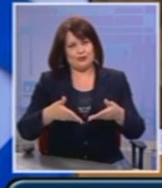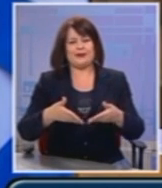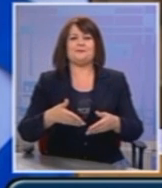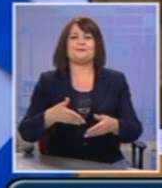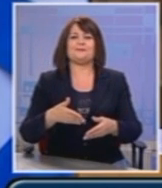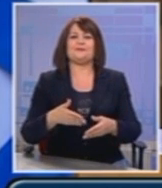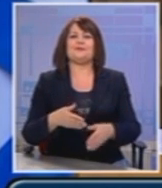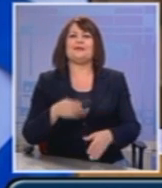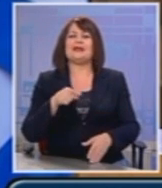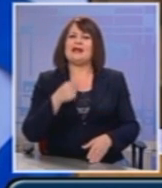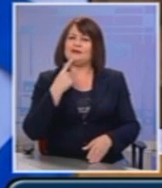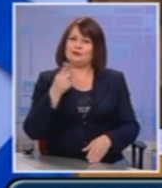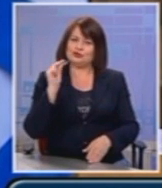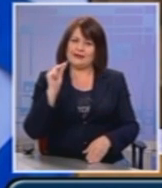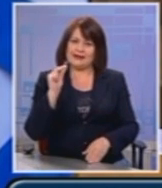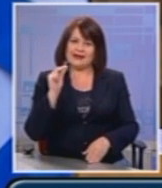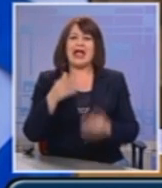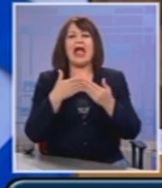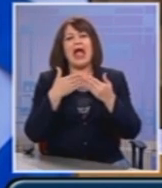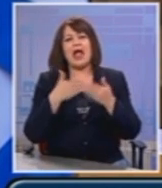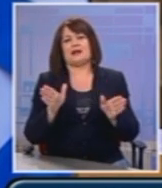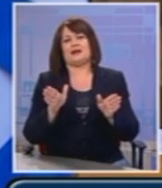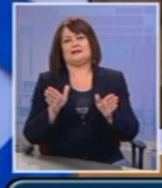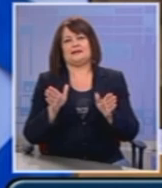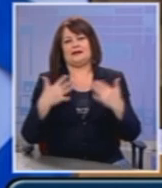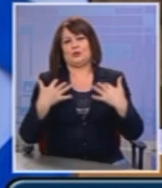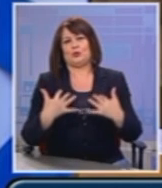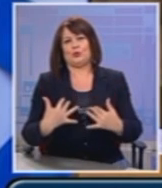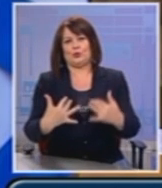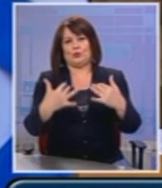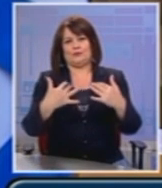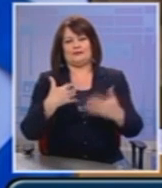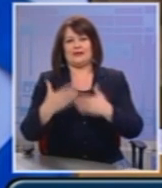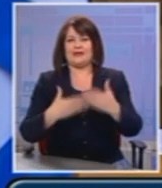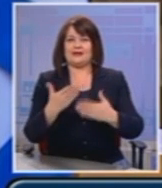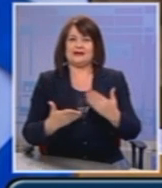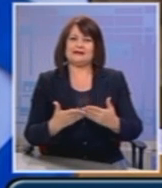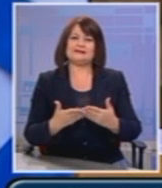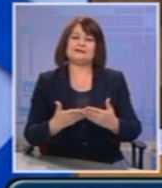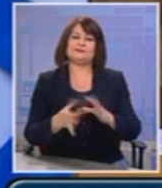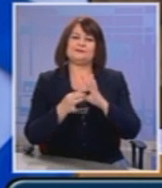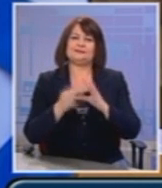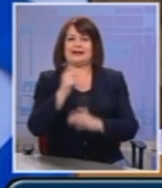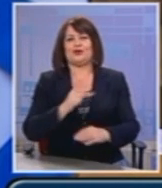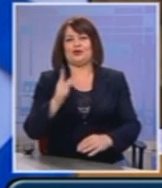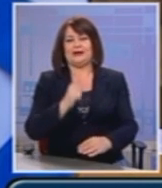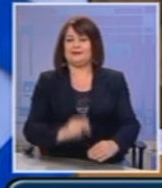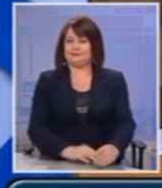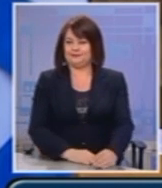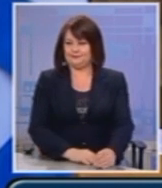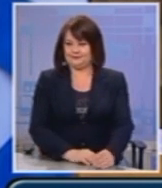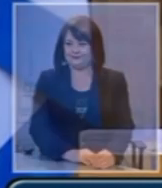εφαρμόζουμε έτσι αυτό που υποσχεθήκαμε μια ανοιχτή ανοιχτή διαδικασία συνδεδεμένη με την κοινωνία